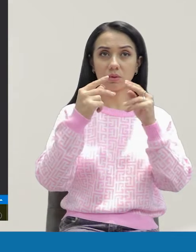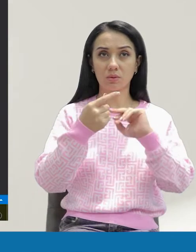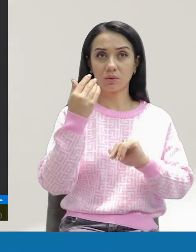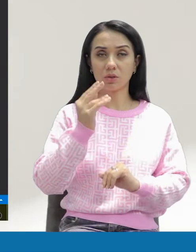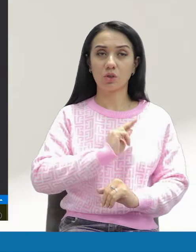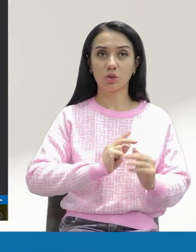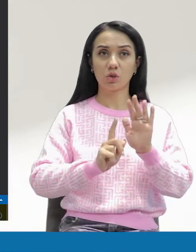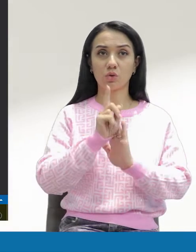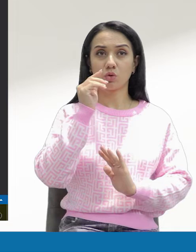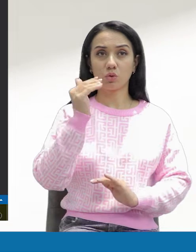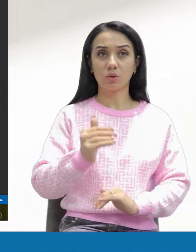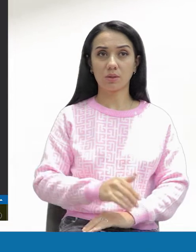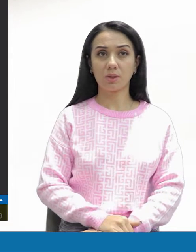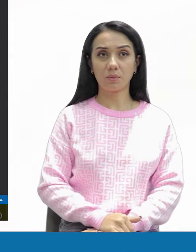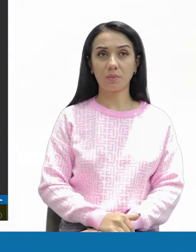qildim.